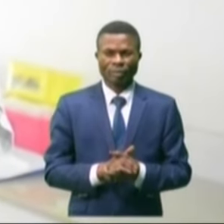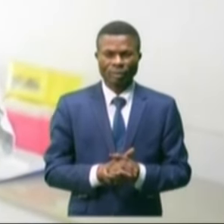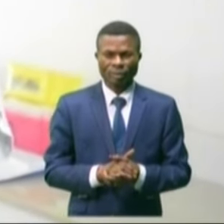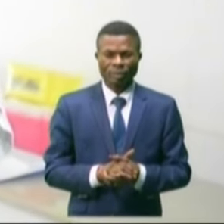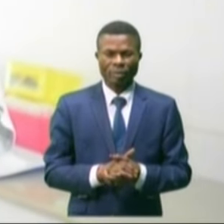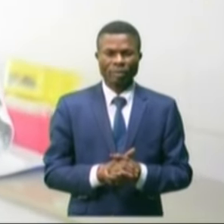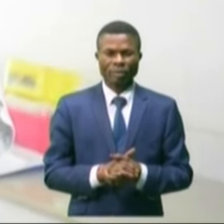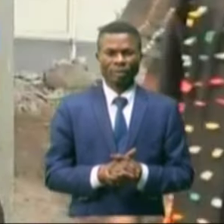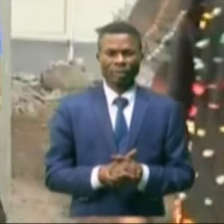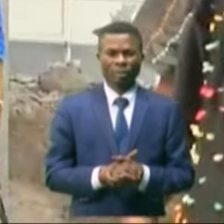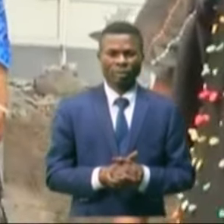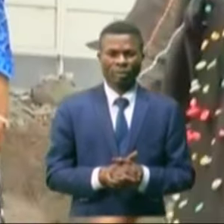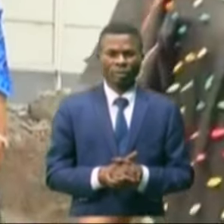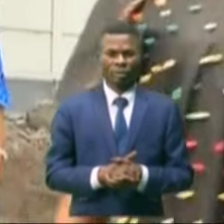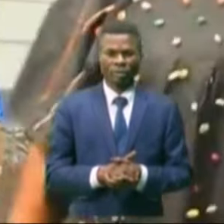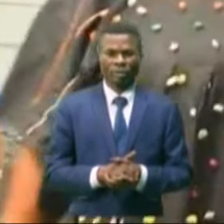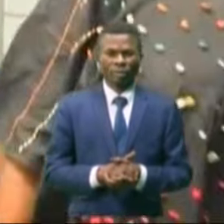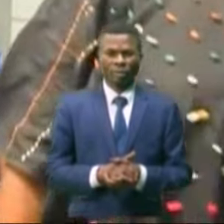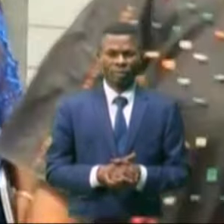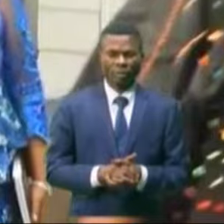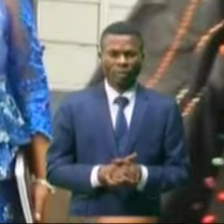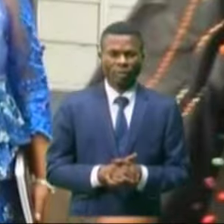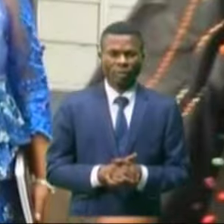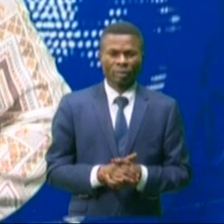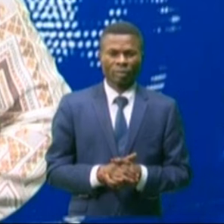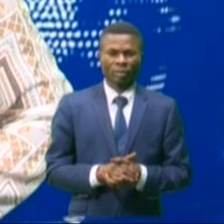des nouveaux-nés également pris en charge.